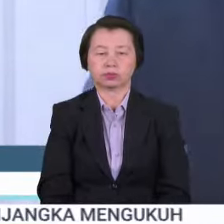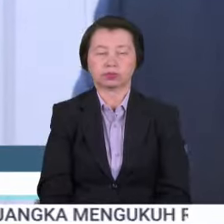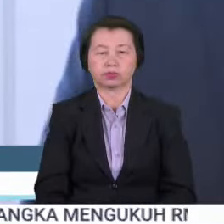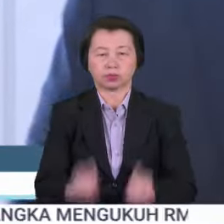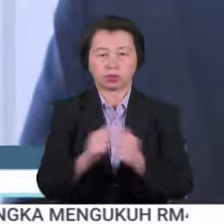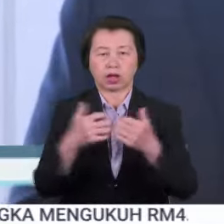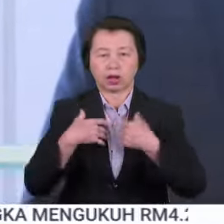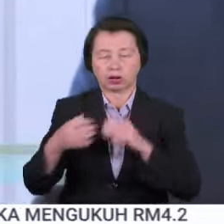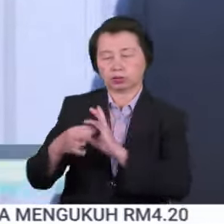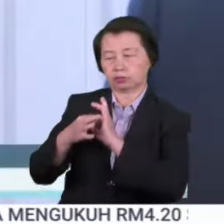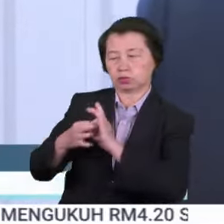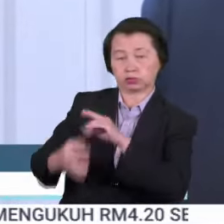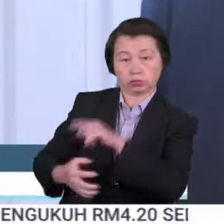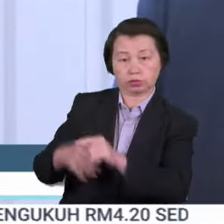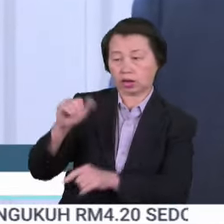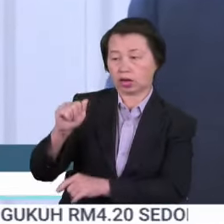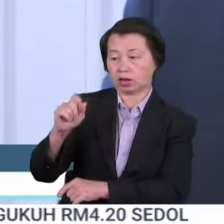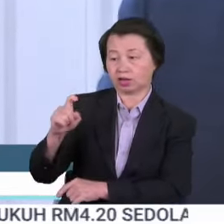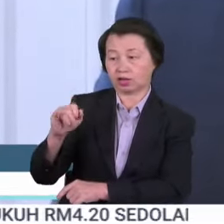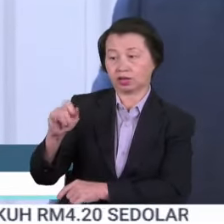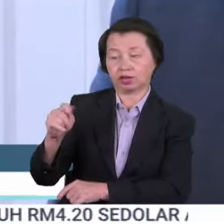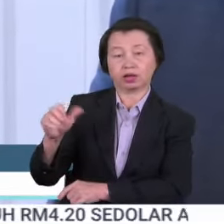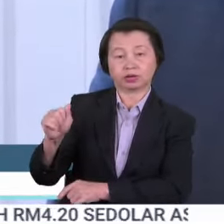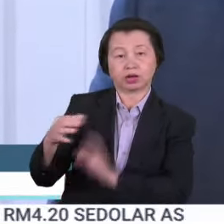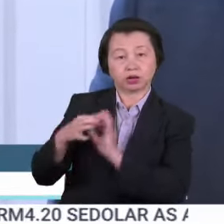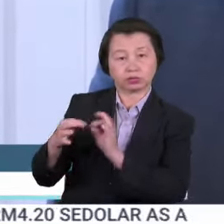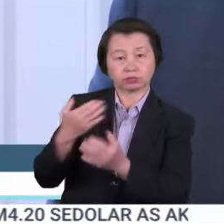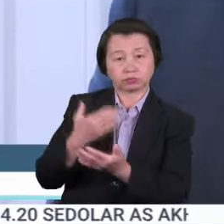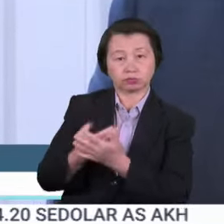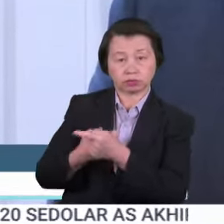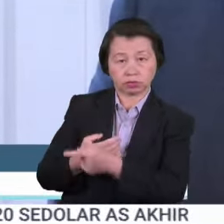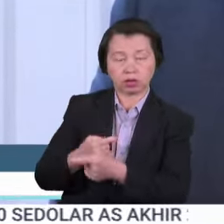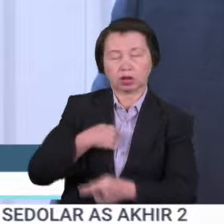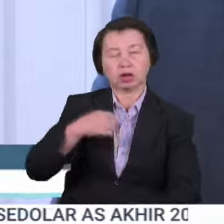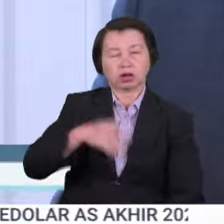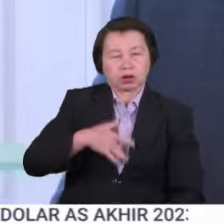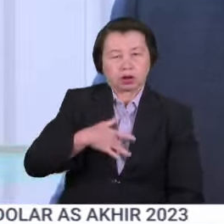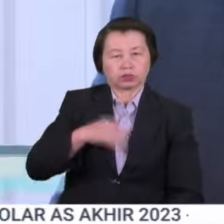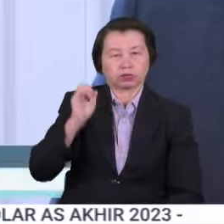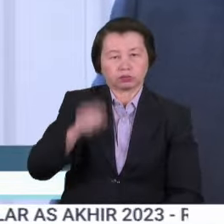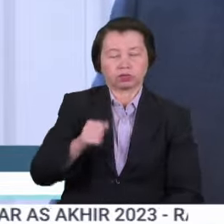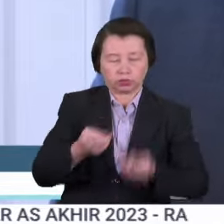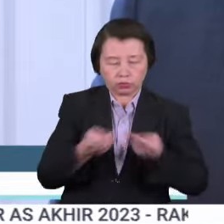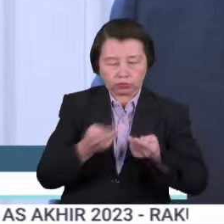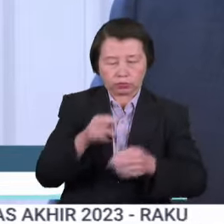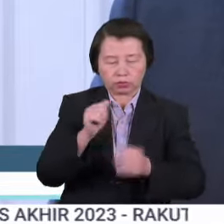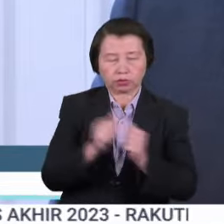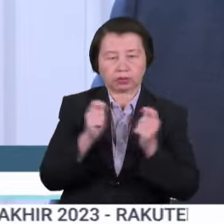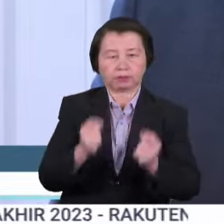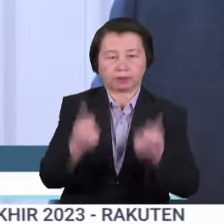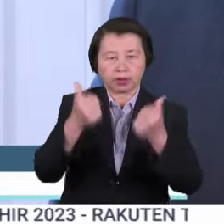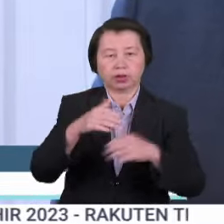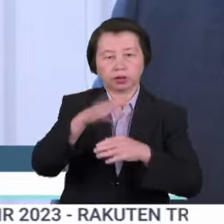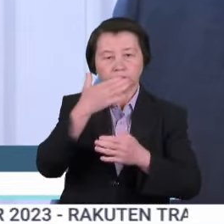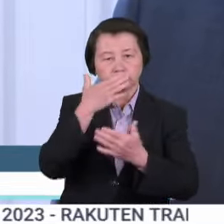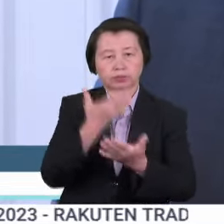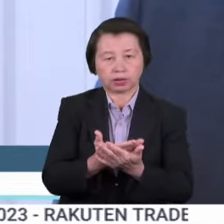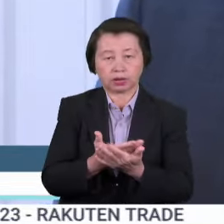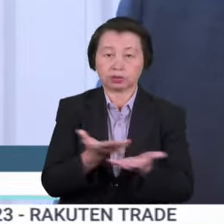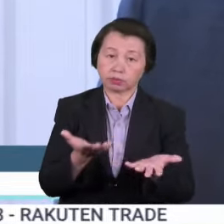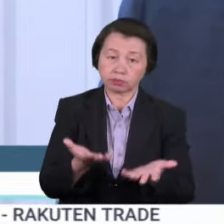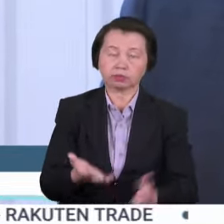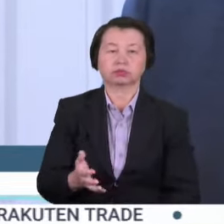Dengan ada kerjasama yang lebih erat, maka saya percaya perkara-perkara ini dapat diurus dengan lebih pantas dan lebih baik.